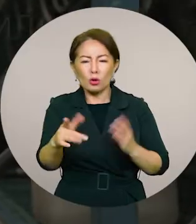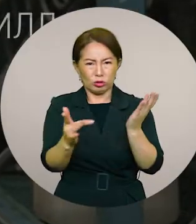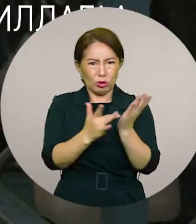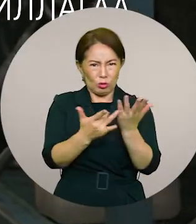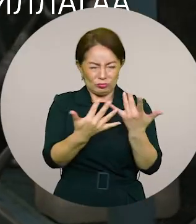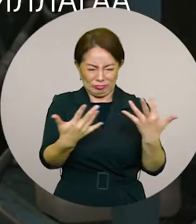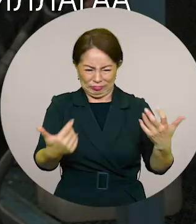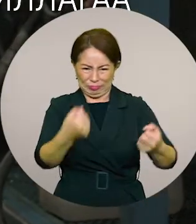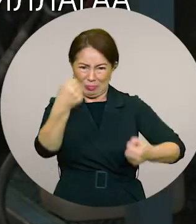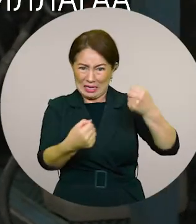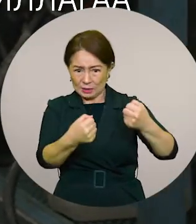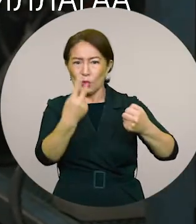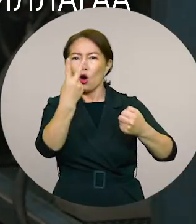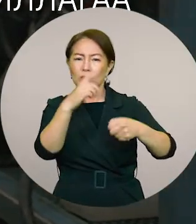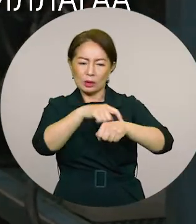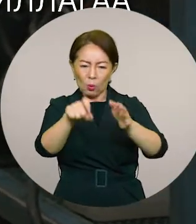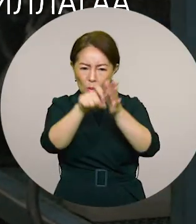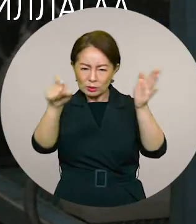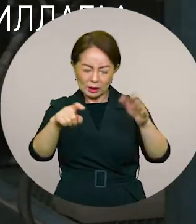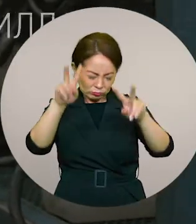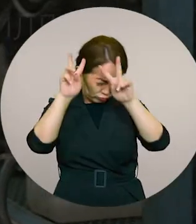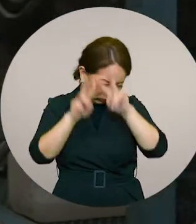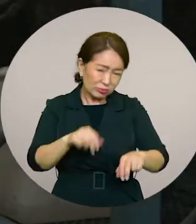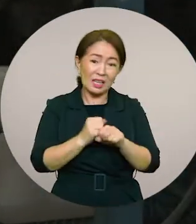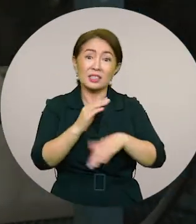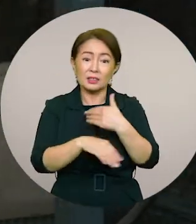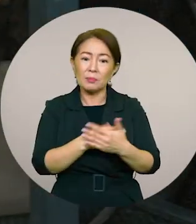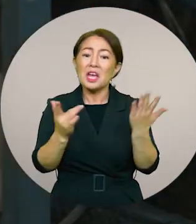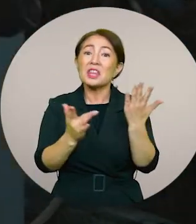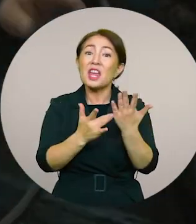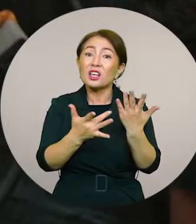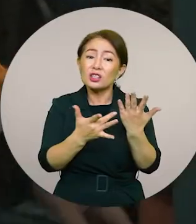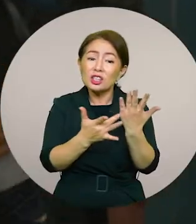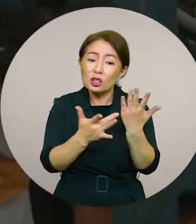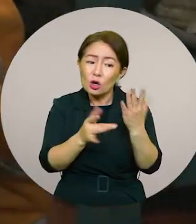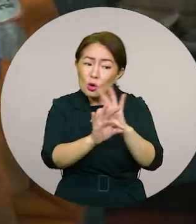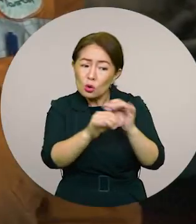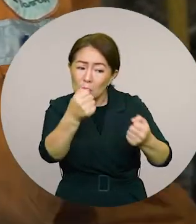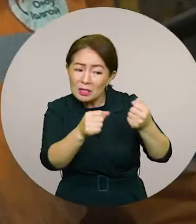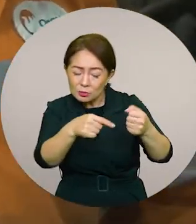төхөөрөмжөөр 24 цагийн турш тасралтгүй үйл ажиллагаа үргэлжилнэ. Бид эдгээр техникийг засварлах засварын газрын үйл ажиллагаатай